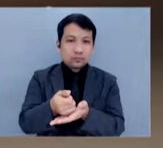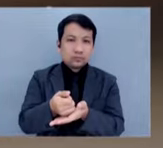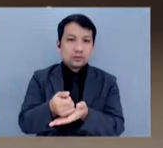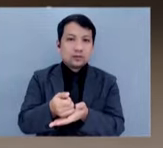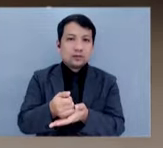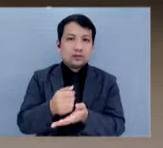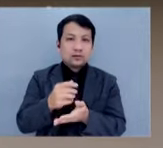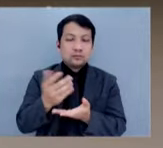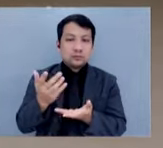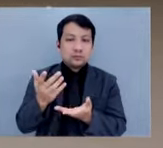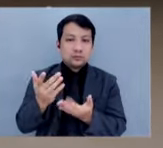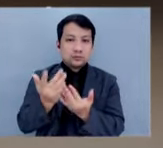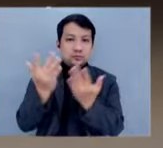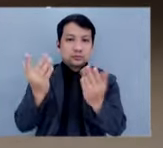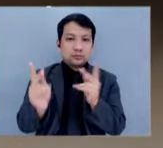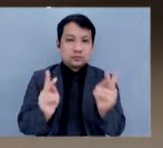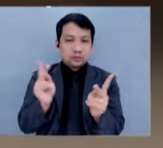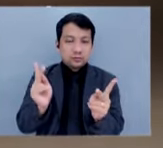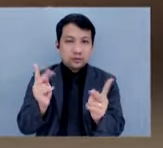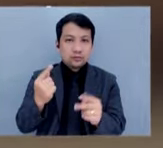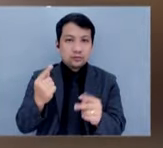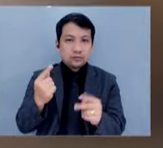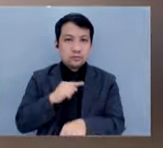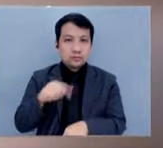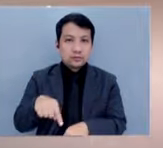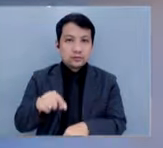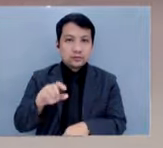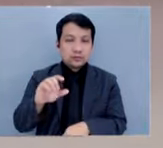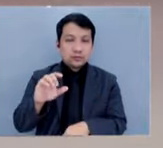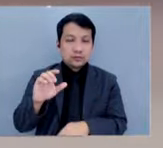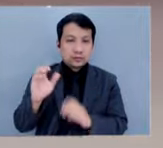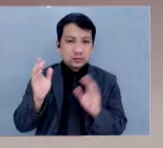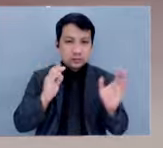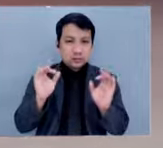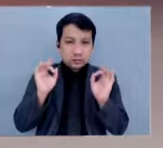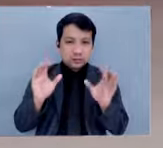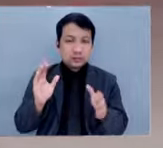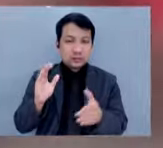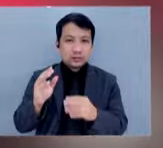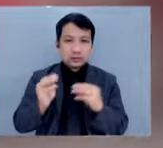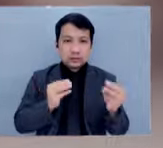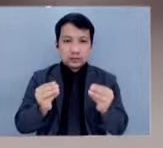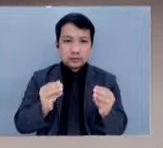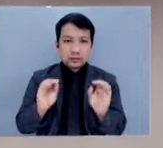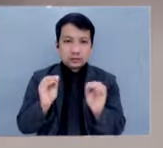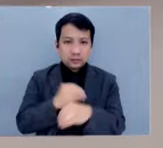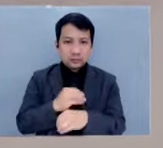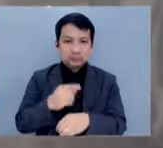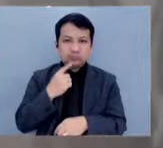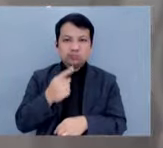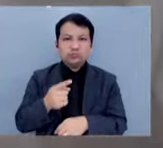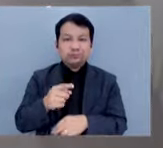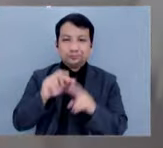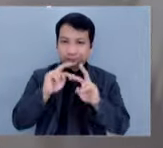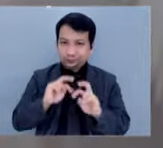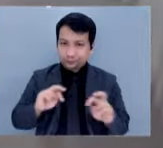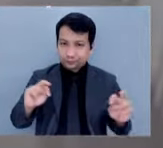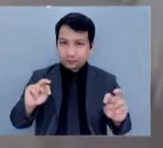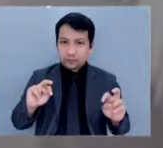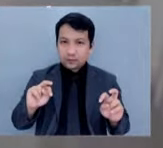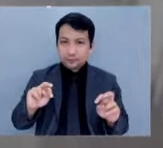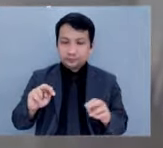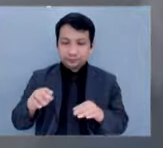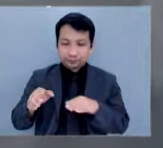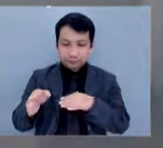mga residente at mga tauhan ng Municipal Disaster Risk Reduction and Management Office. Batay sa pagsiyasat, nag-overtake